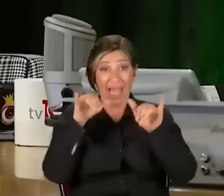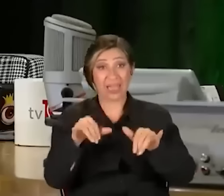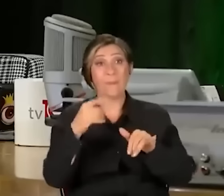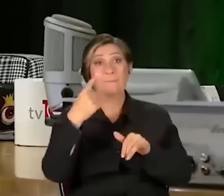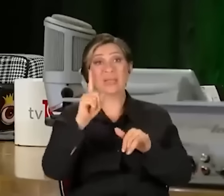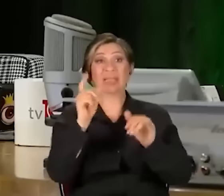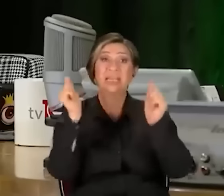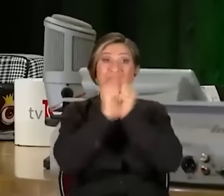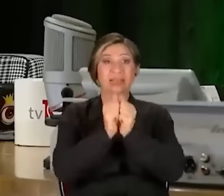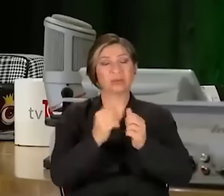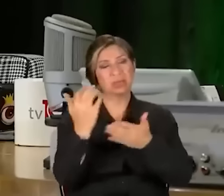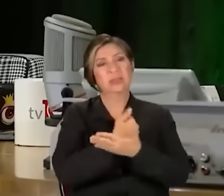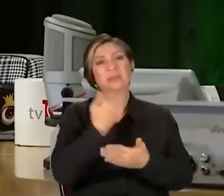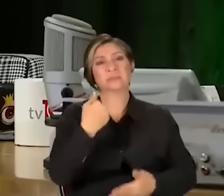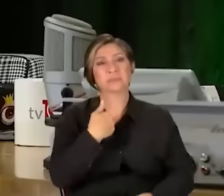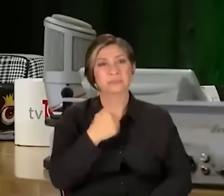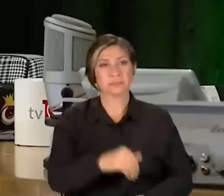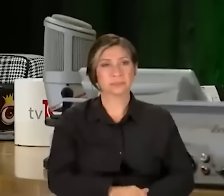1000 katını kazanırdım minimum.